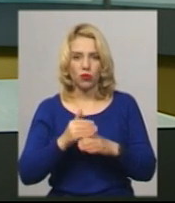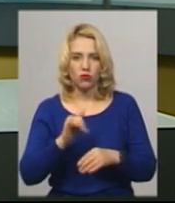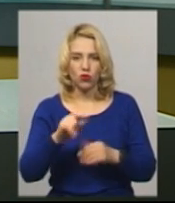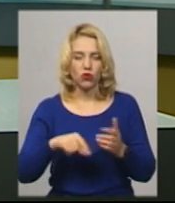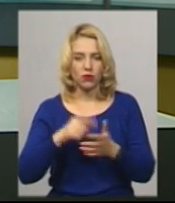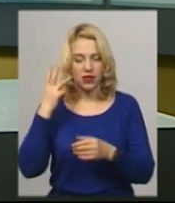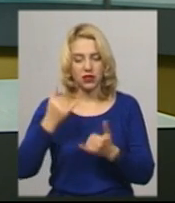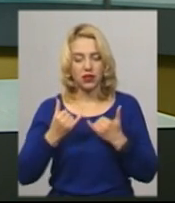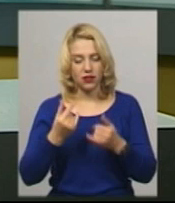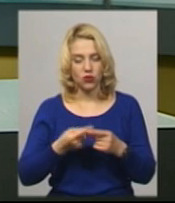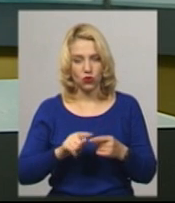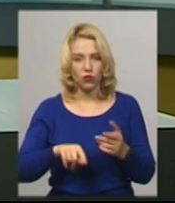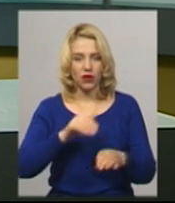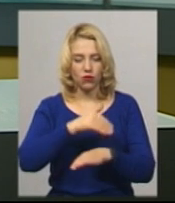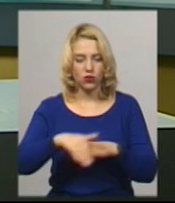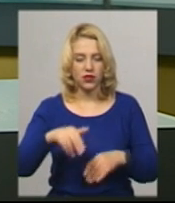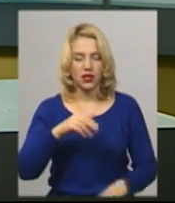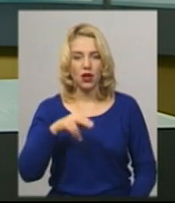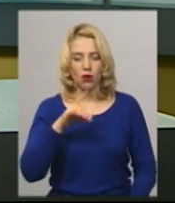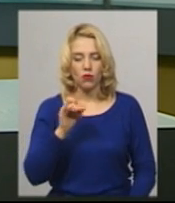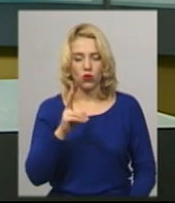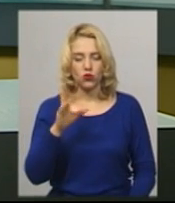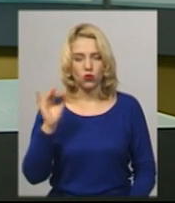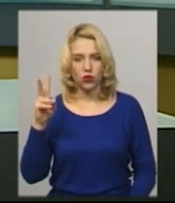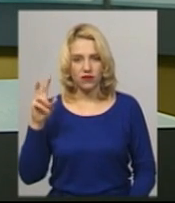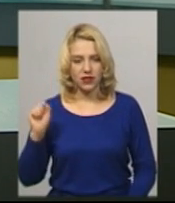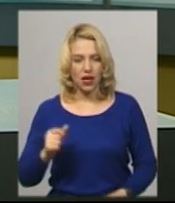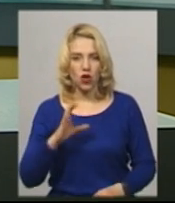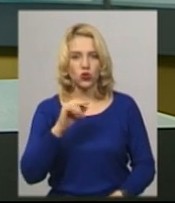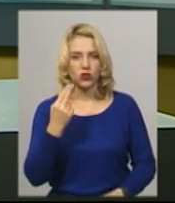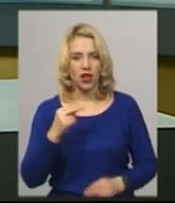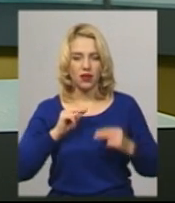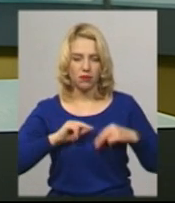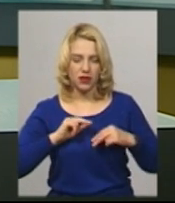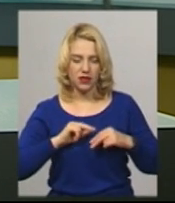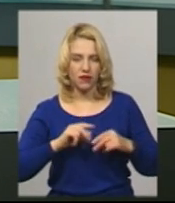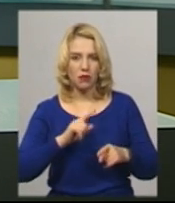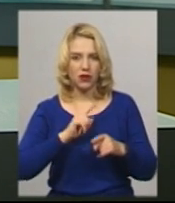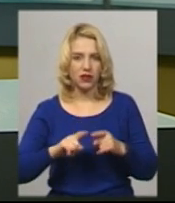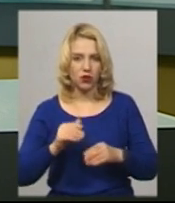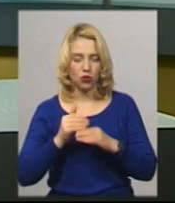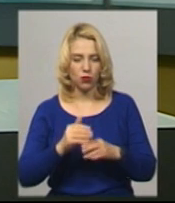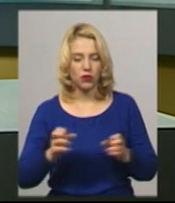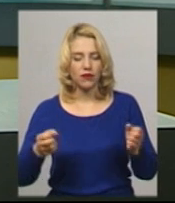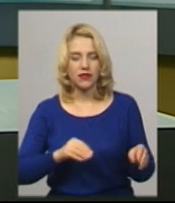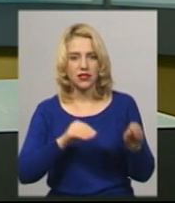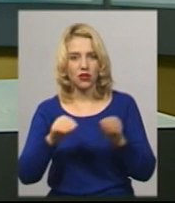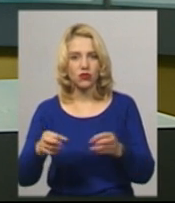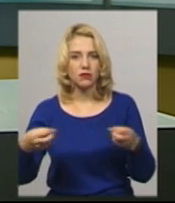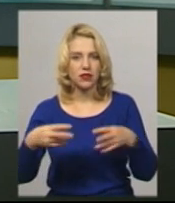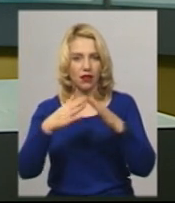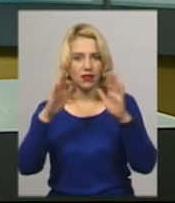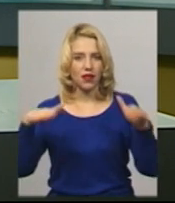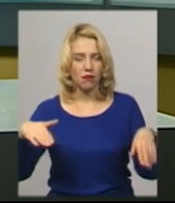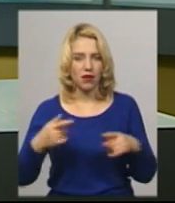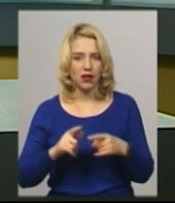вулиці Проскурівській соціальні працівники бригади паліативної допомоги встановили спеціальний намет, де перехожим роз'яснювали, що це